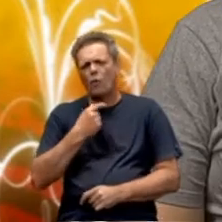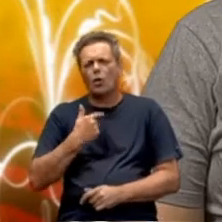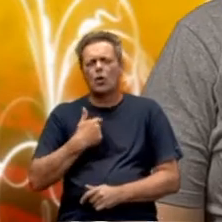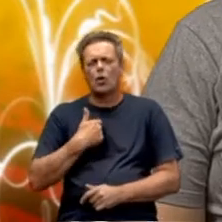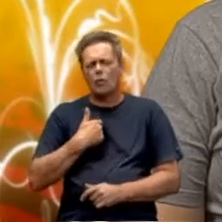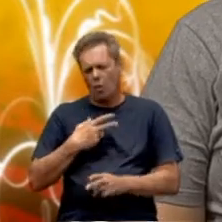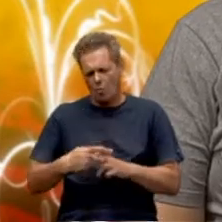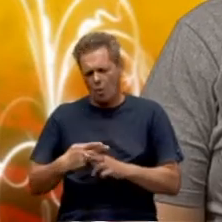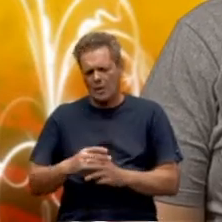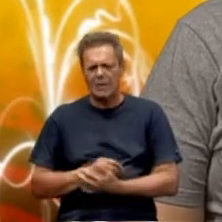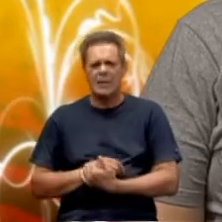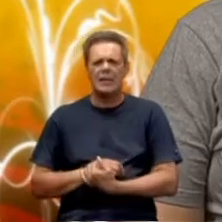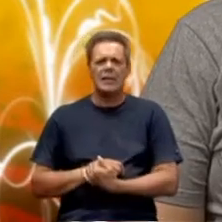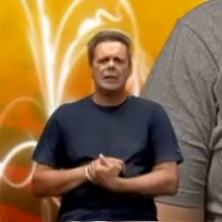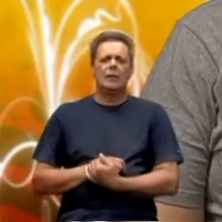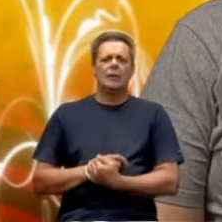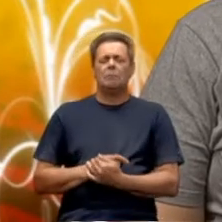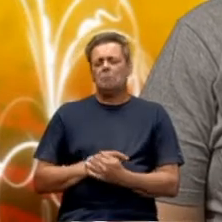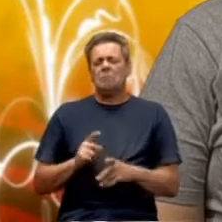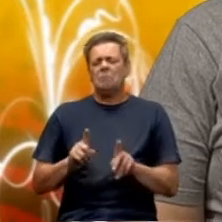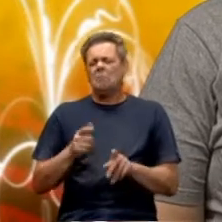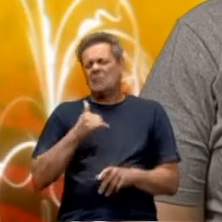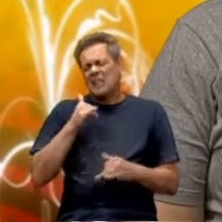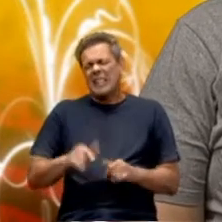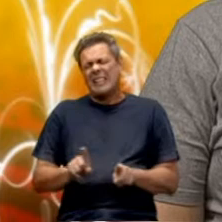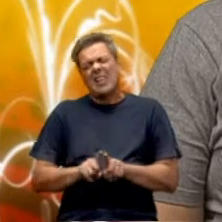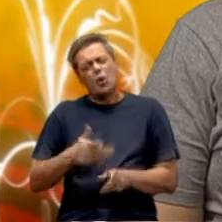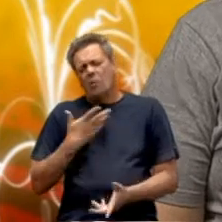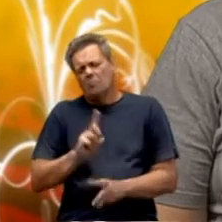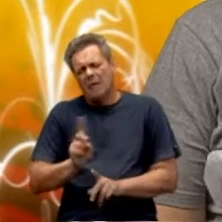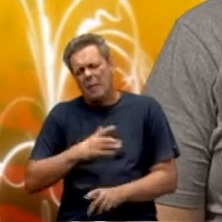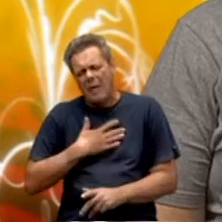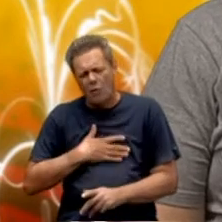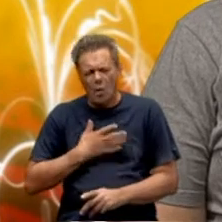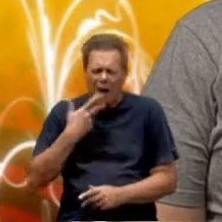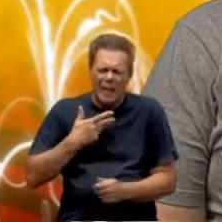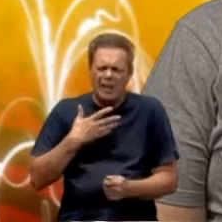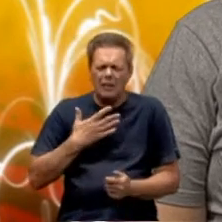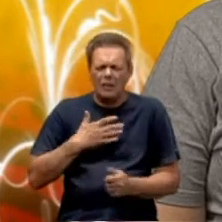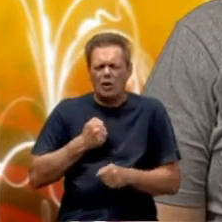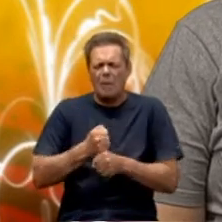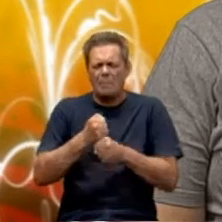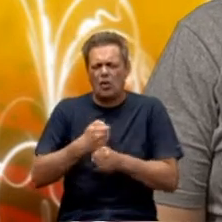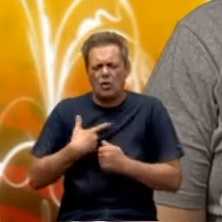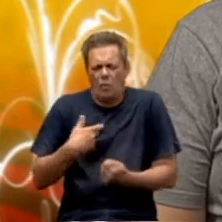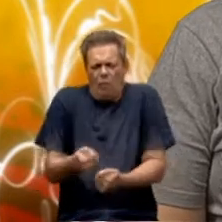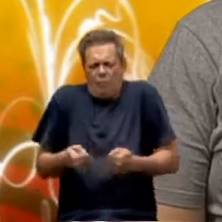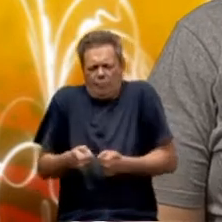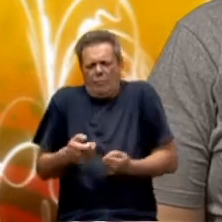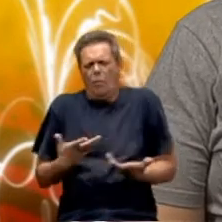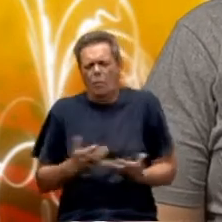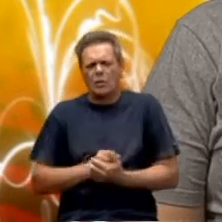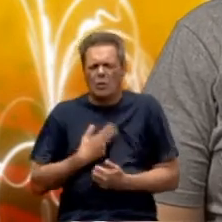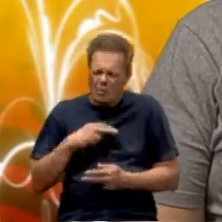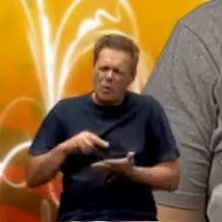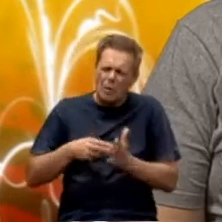o tome pričati. Nije da sada baš isto obožavam. Ne znam, želim to držati nekako u pozadini i čak sam imao problema